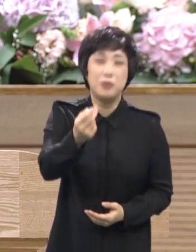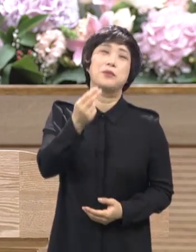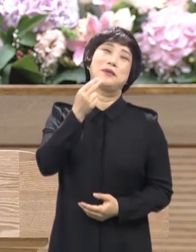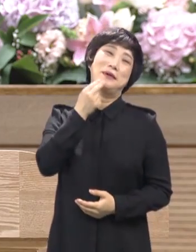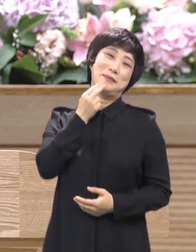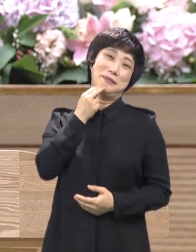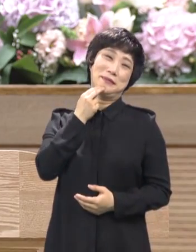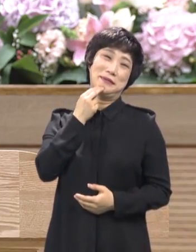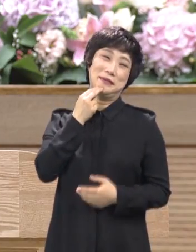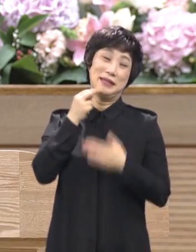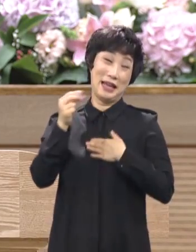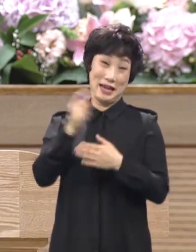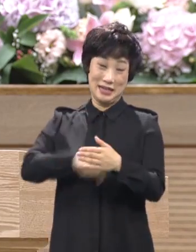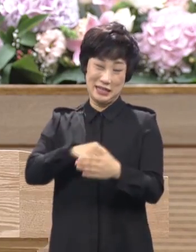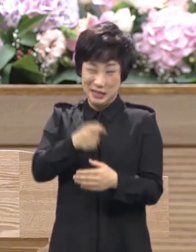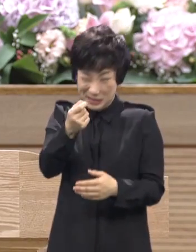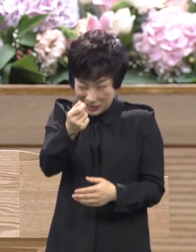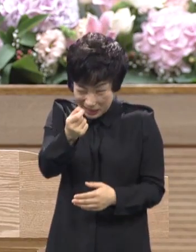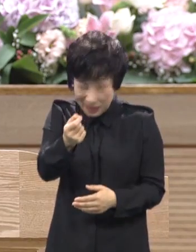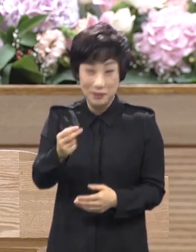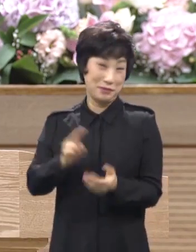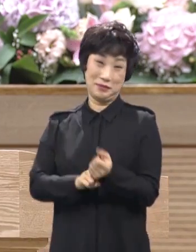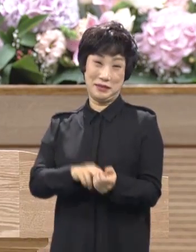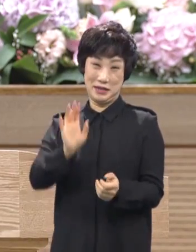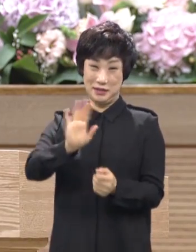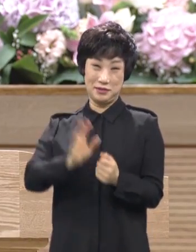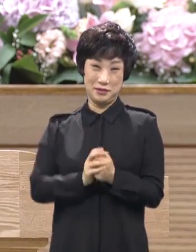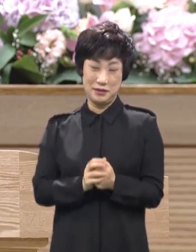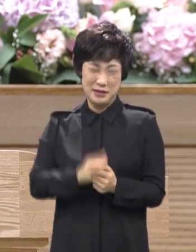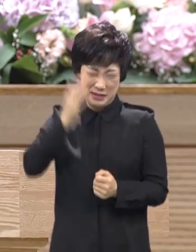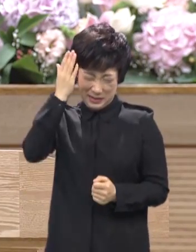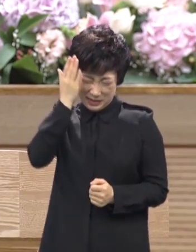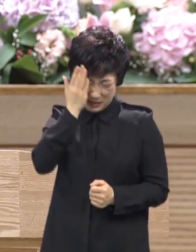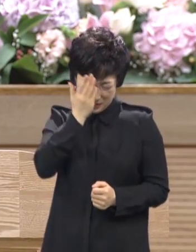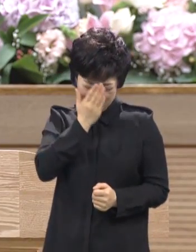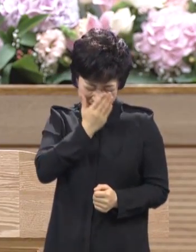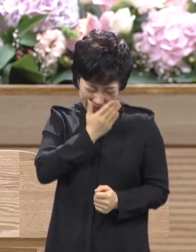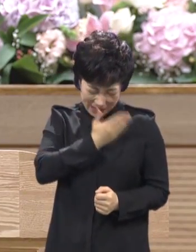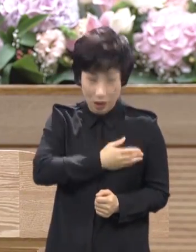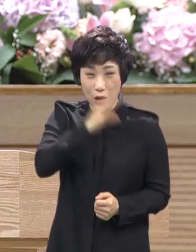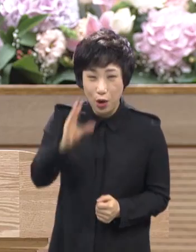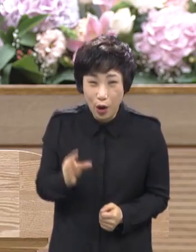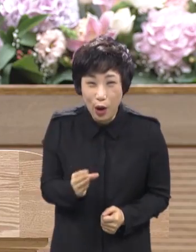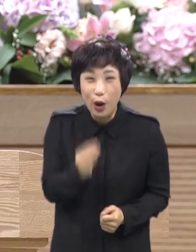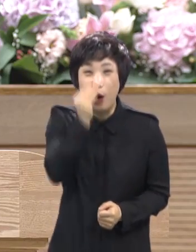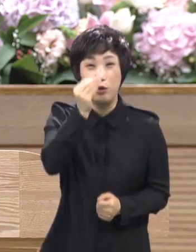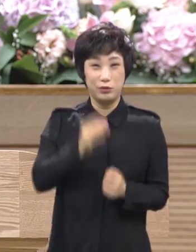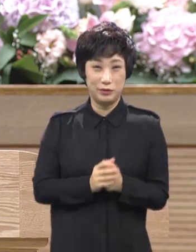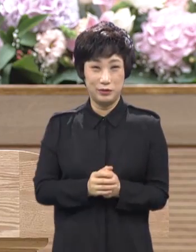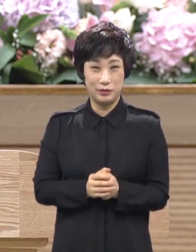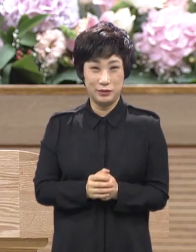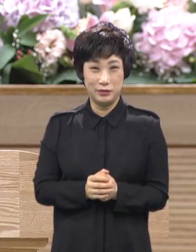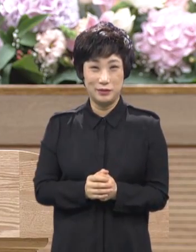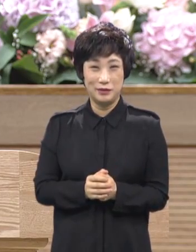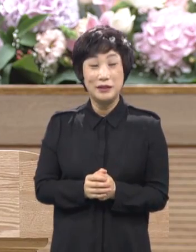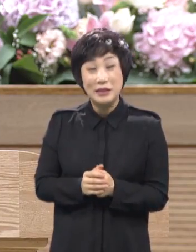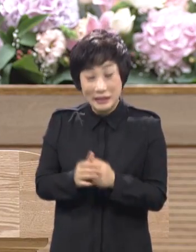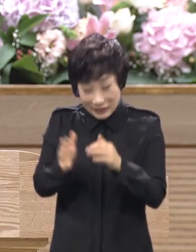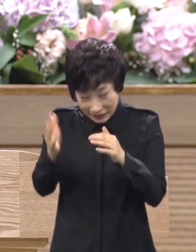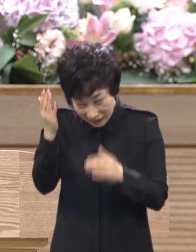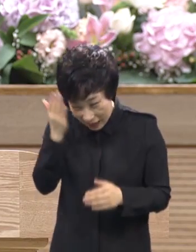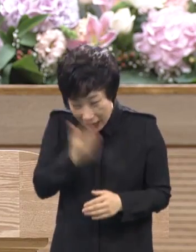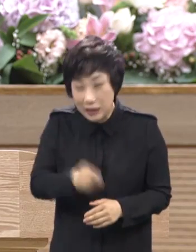전혀 내 속에 단 한 군데도 없이 깨끗하고 거룩한 빈 집이 복